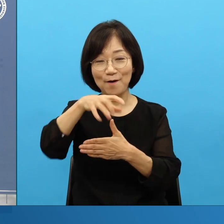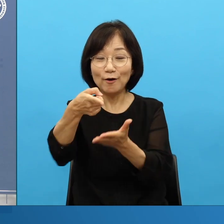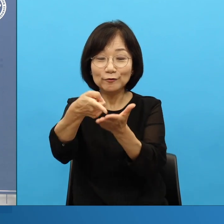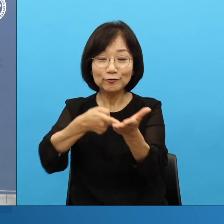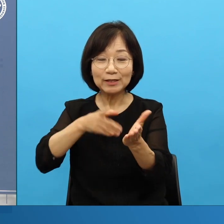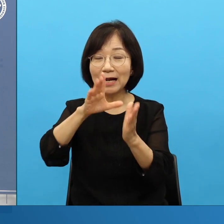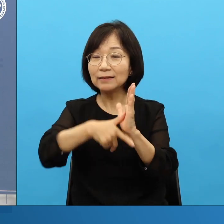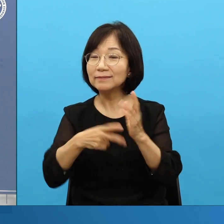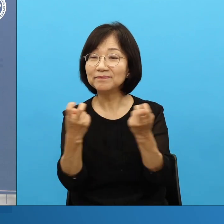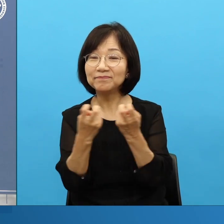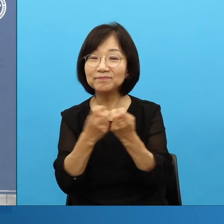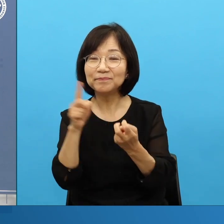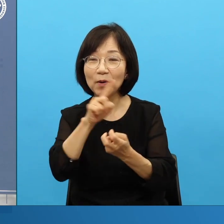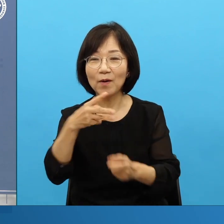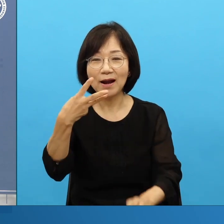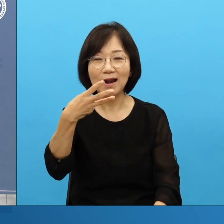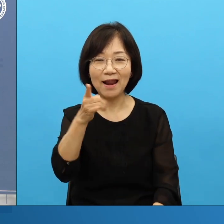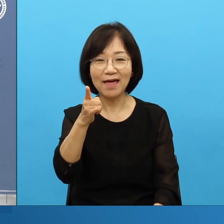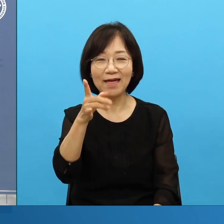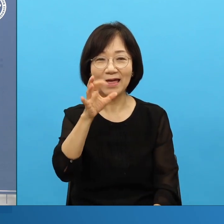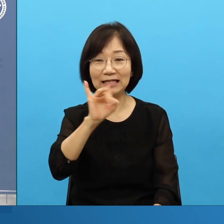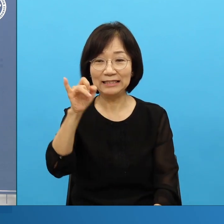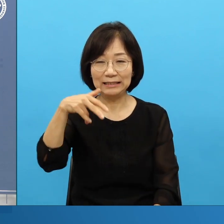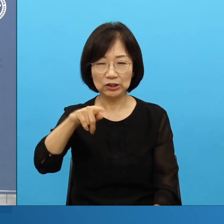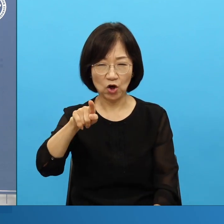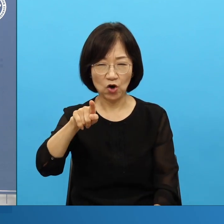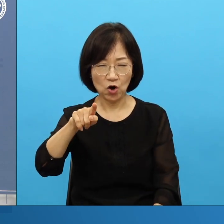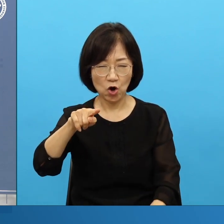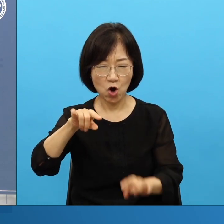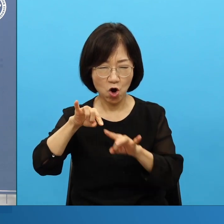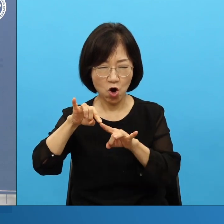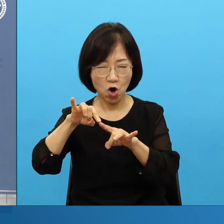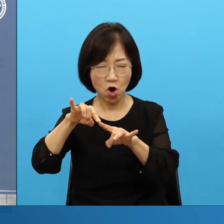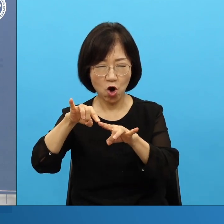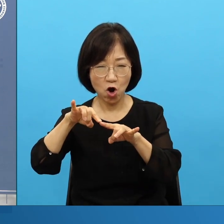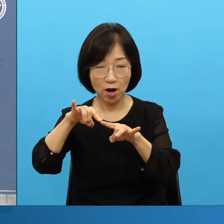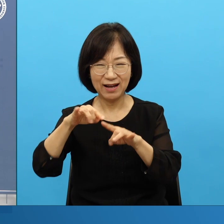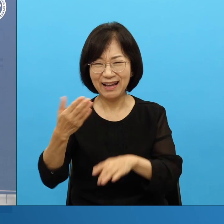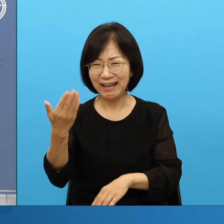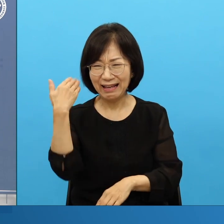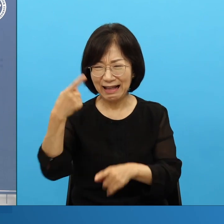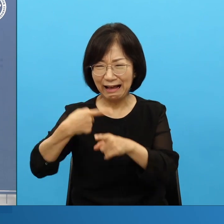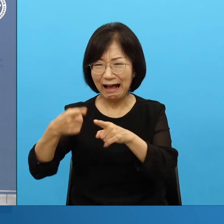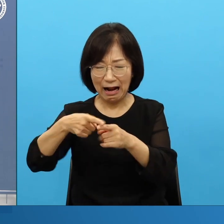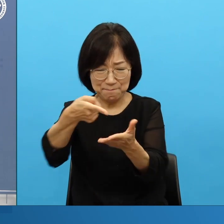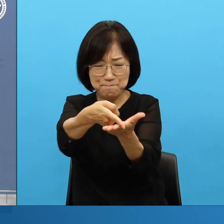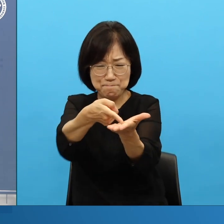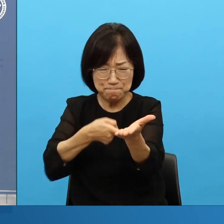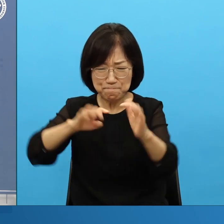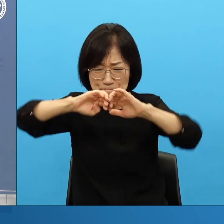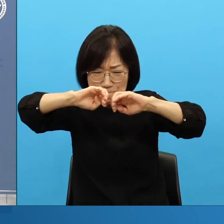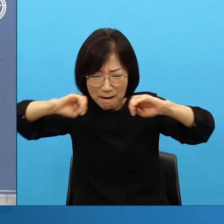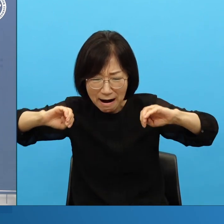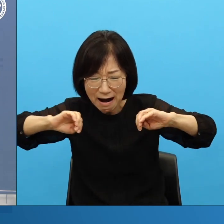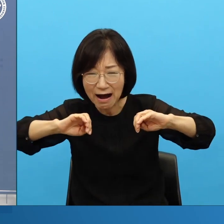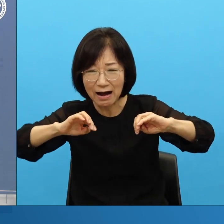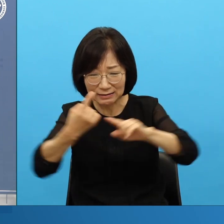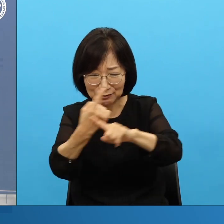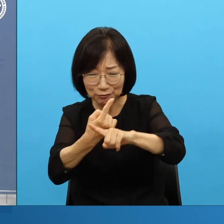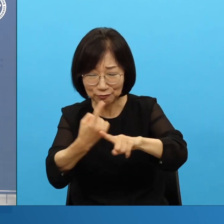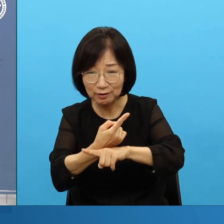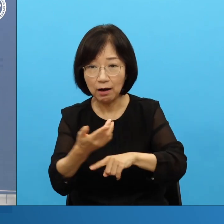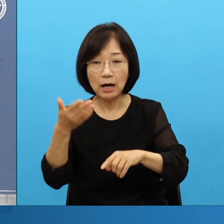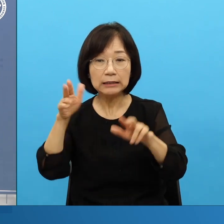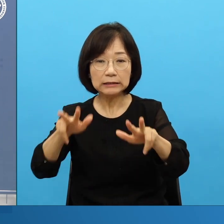we see that surgery is taking place with 발전되는 어지간하면 lasers. 레이저를 한다니까요. It's so developed. They 옛날에는 have 칼로 다 잡아 째야 되는데 요새 레이저를 이렇게 해요. surgical procedures through